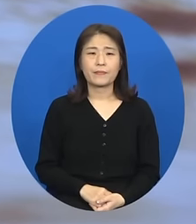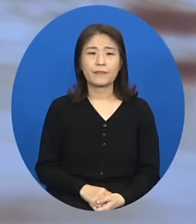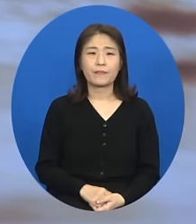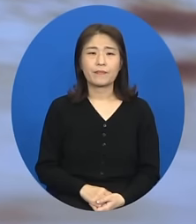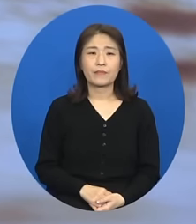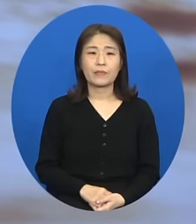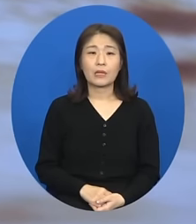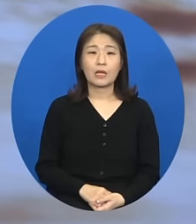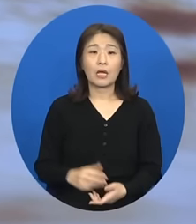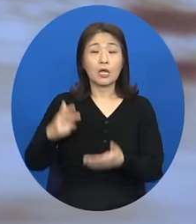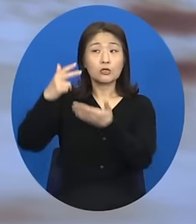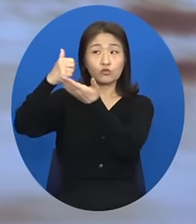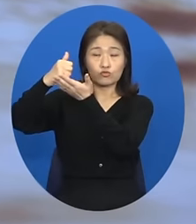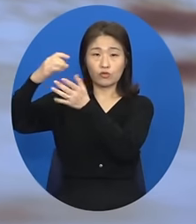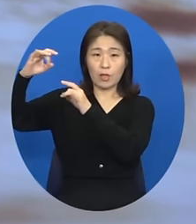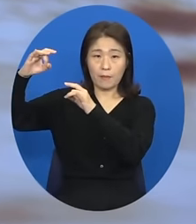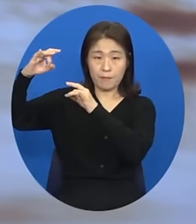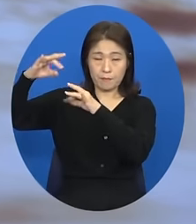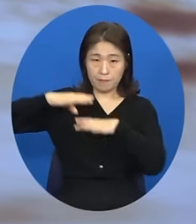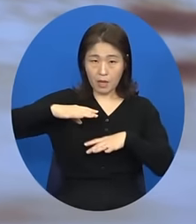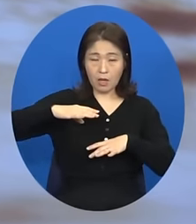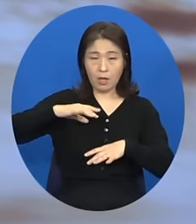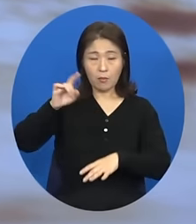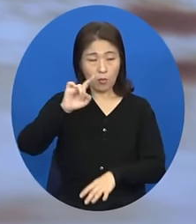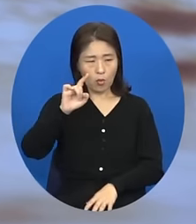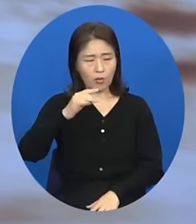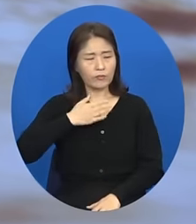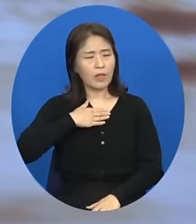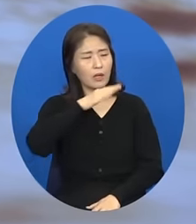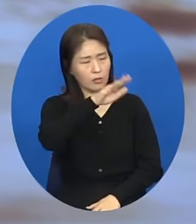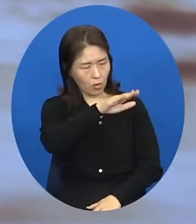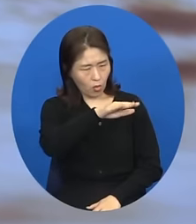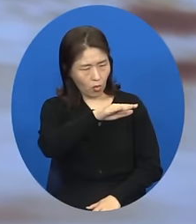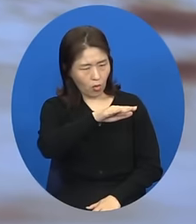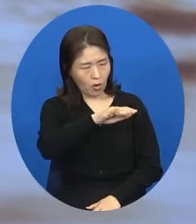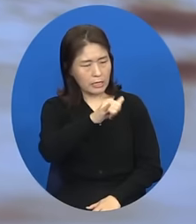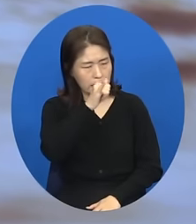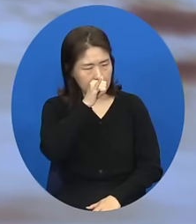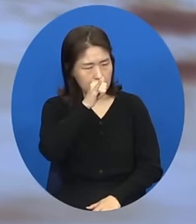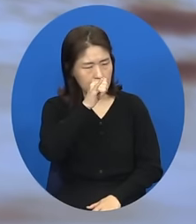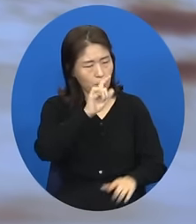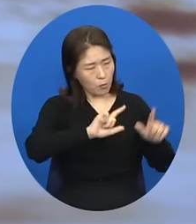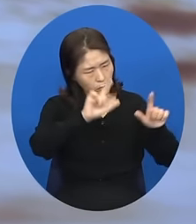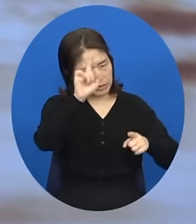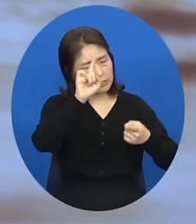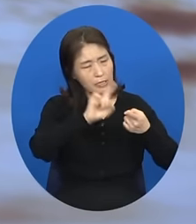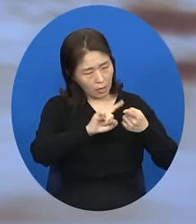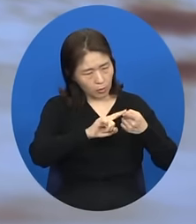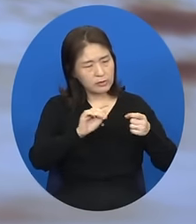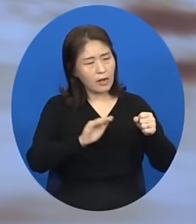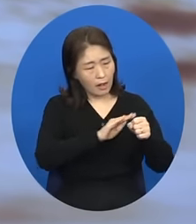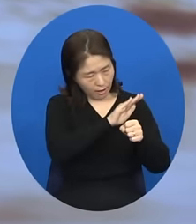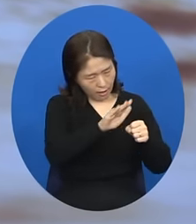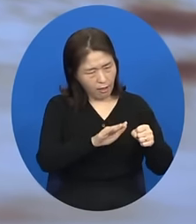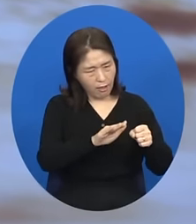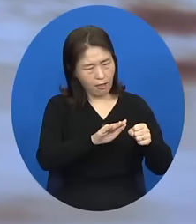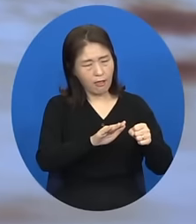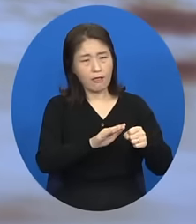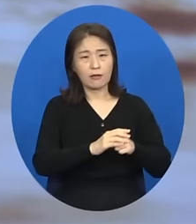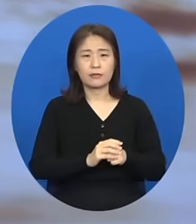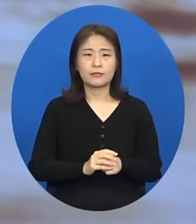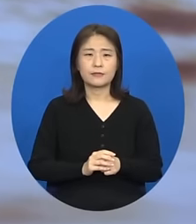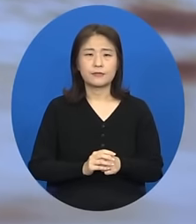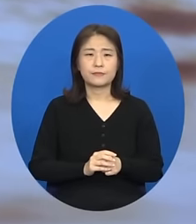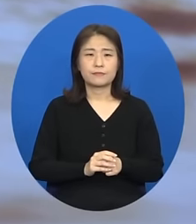내가 너를 있는 모습 그대로 사랑한다 라는 마음을 주셨어요. 처음에 그것도 잘못 들은 줄 알았죠.